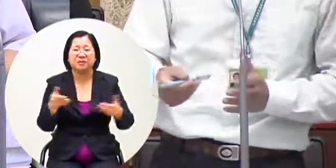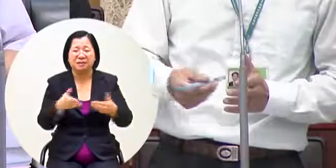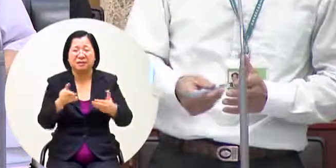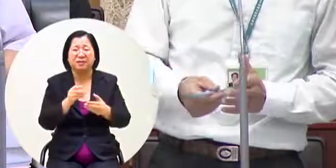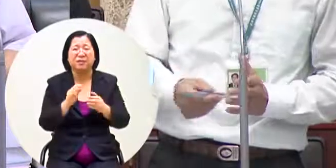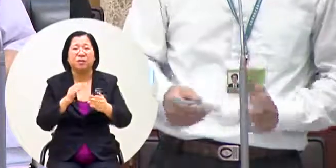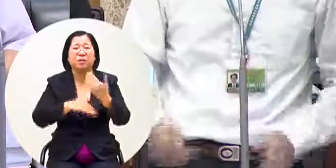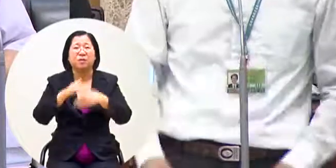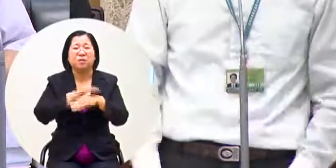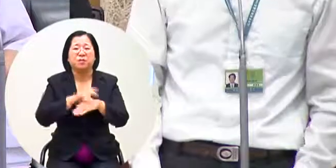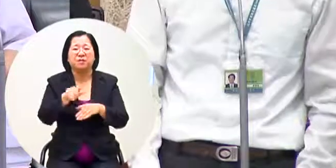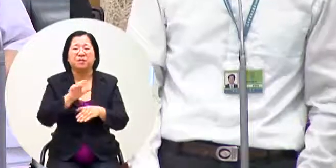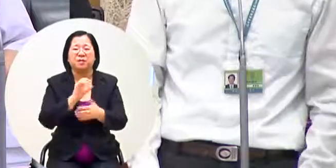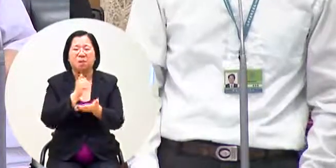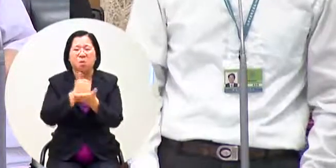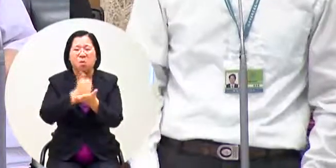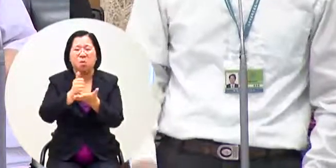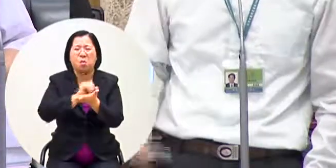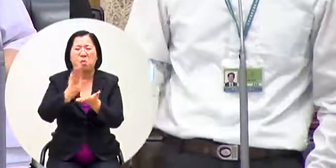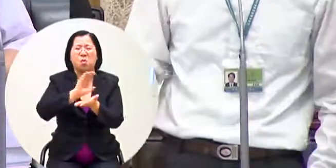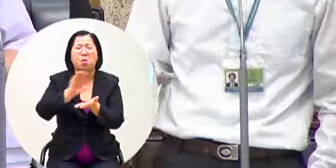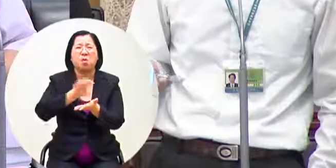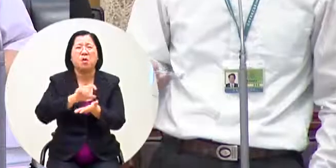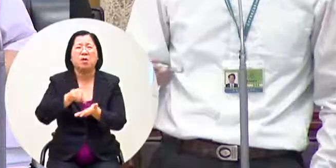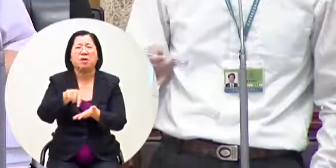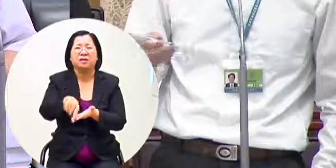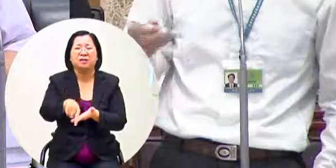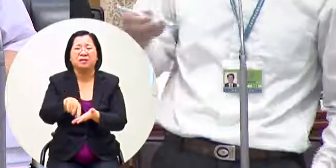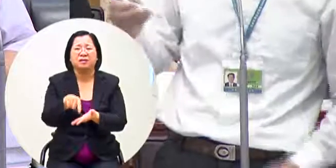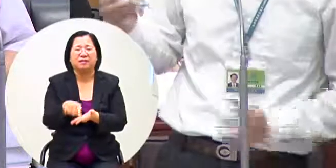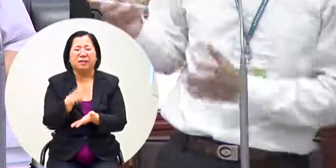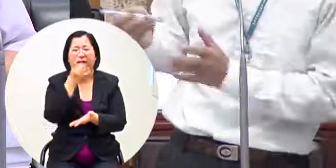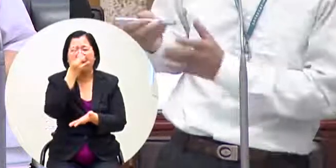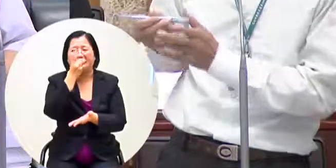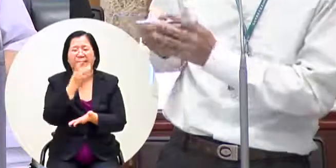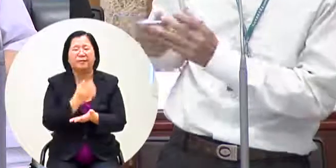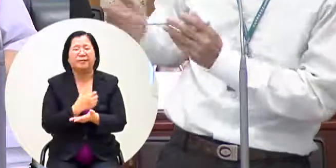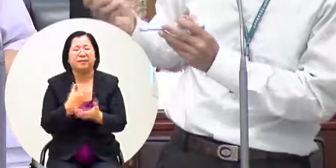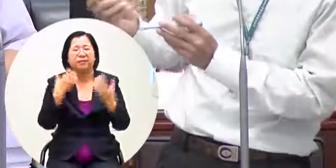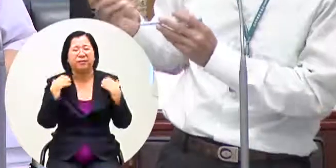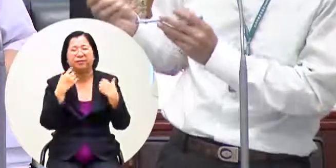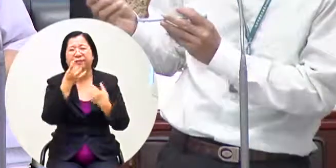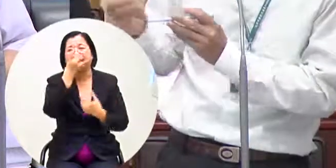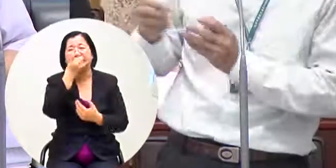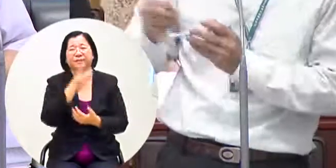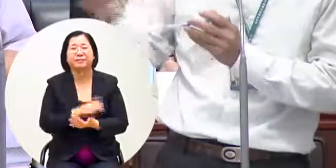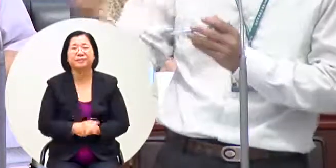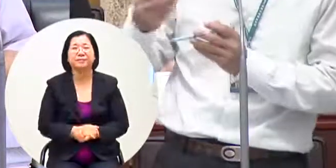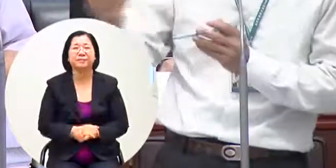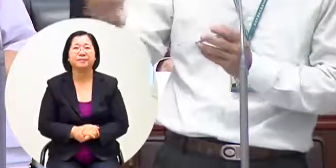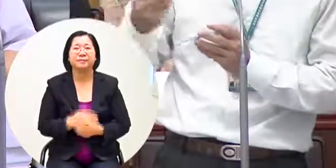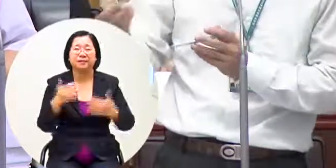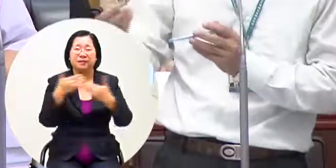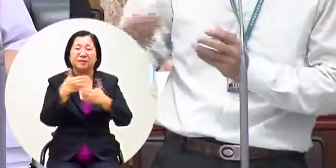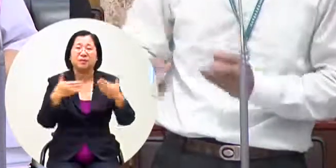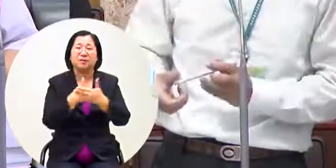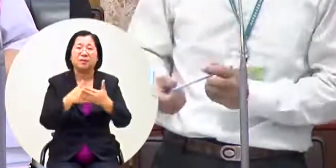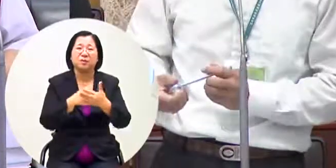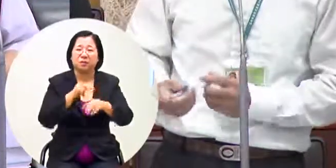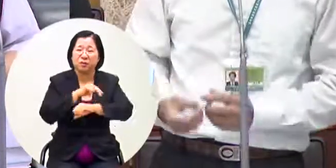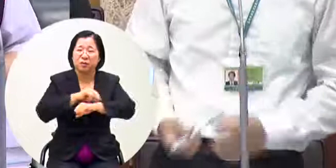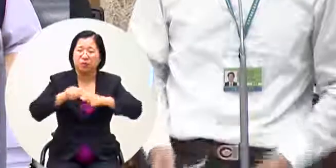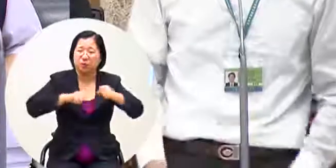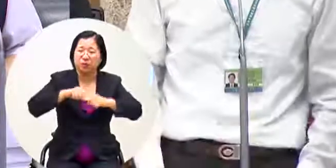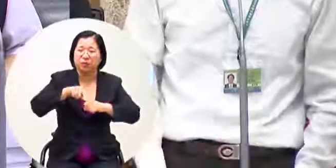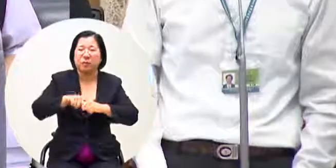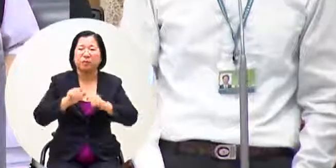的沿海路咱的无法度负荷，所以交通部因这个在规划这条就是要消这些货柜车